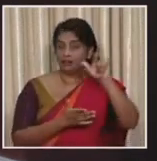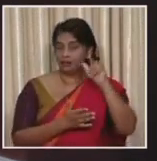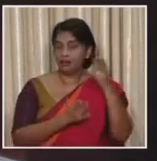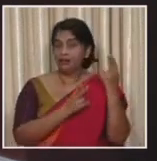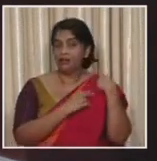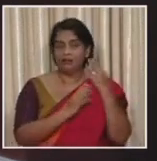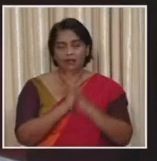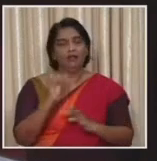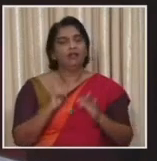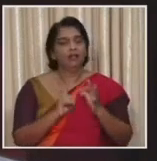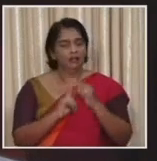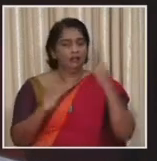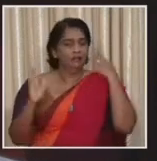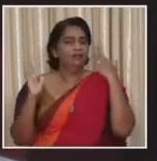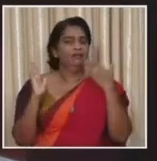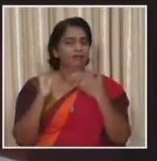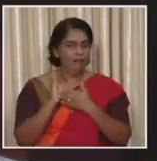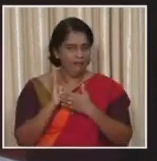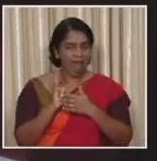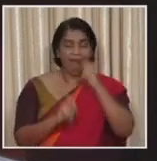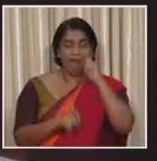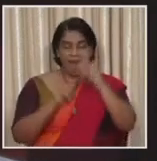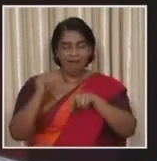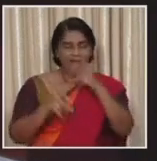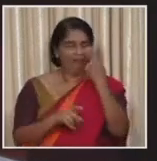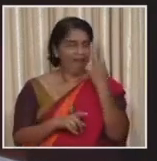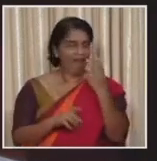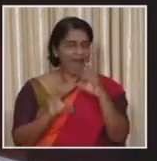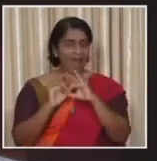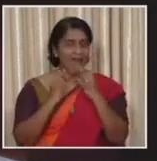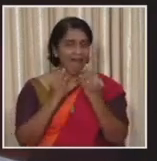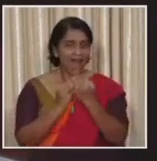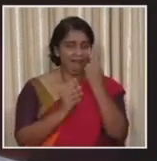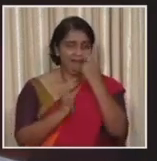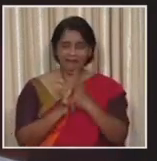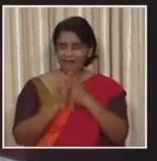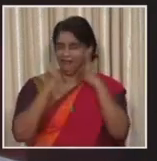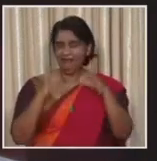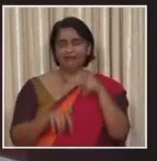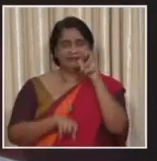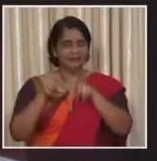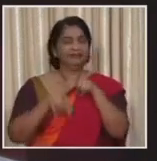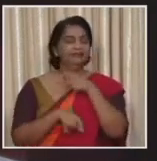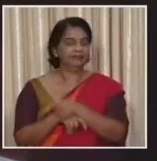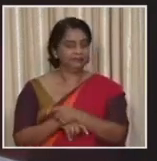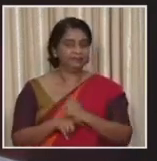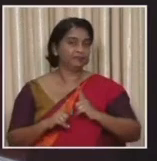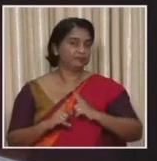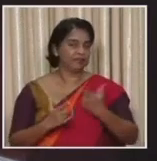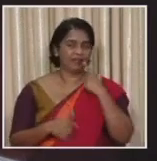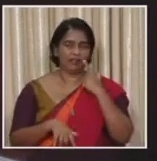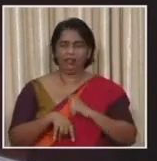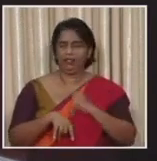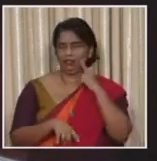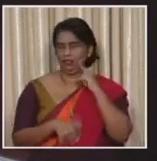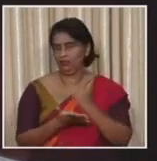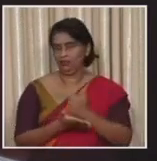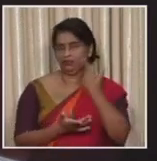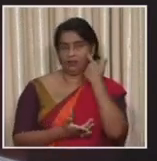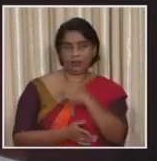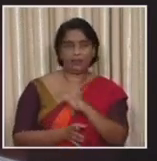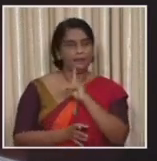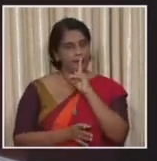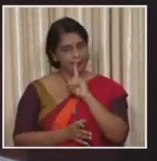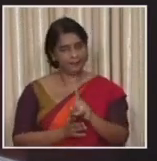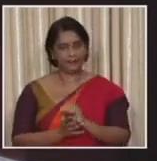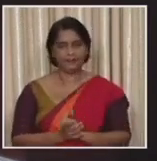අදාළ ඇමතිවරයාගේත් අවධානය මේ මිනිස්සු 2000කගේ පවුල් 2000කට වැඩි ප්‍රමාණයක් ඒ අයගේ ජීවිත අනාථ කරන්න එපයි කියලා මම ඉල්ලීමක්